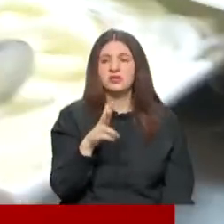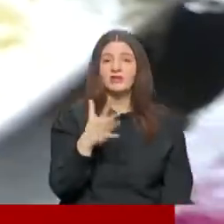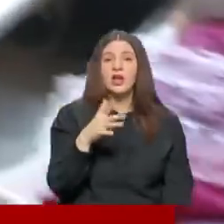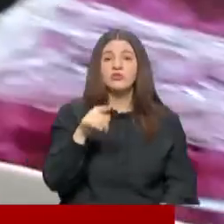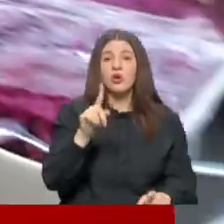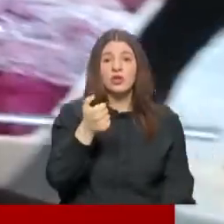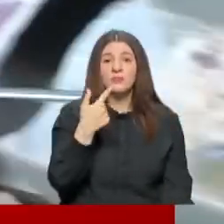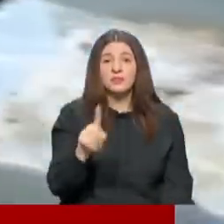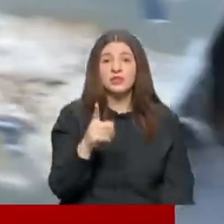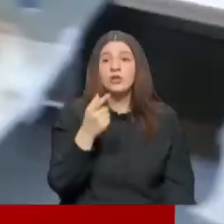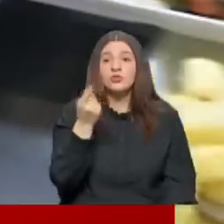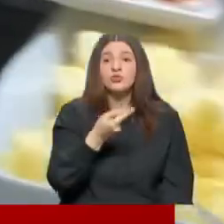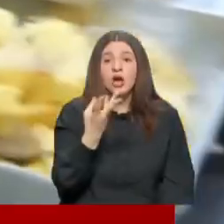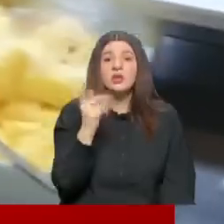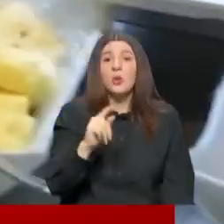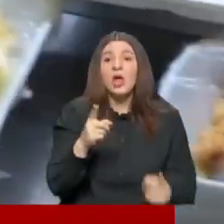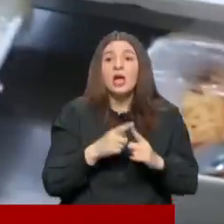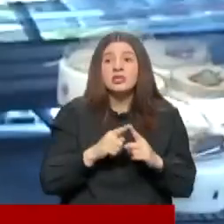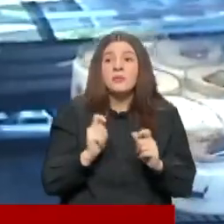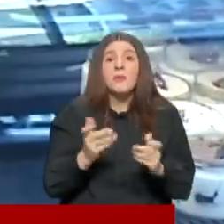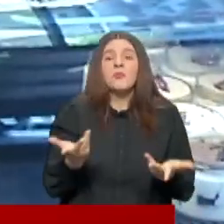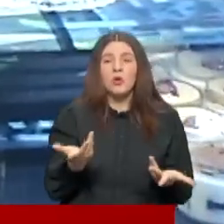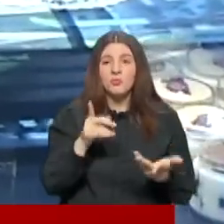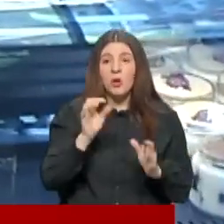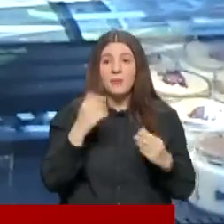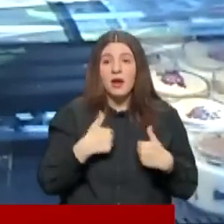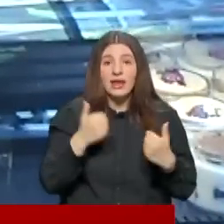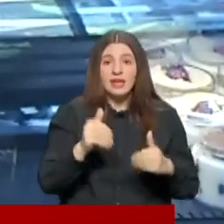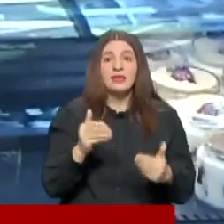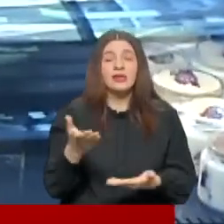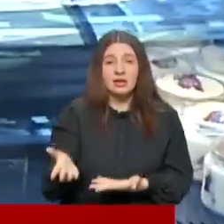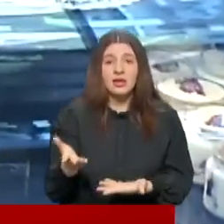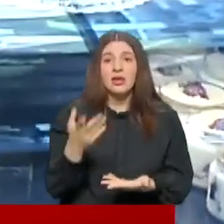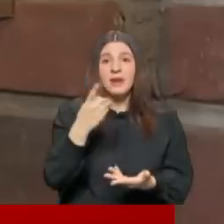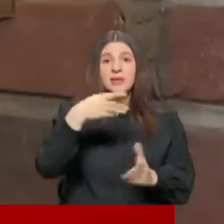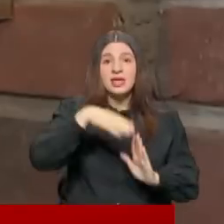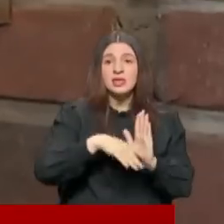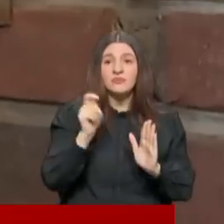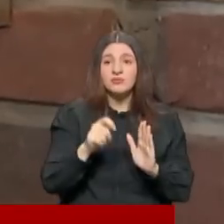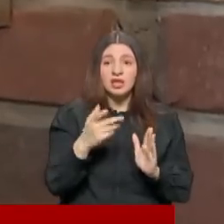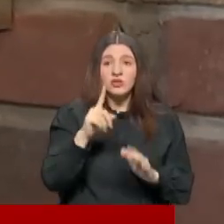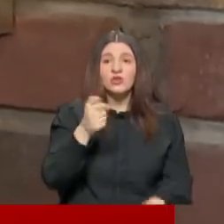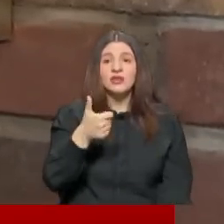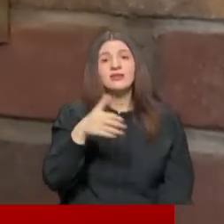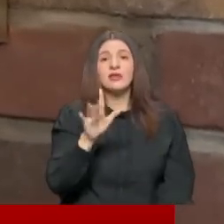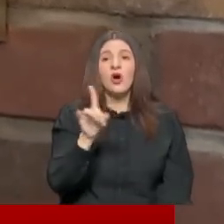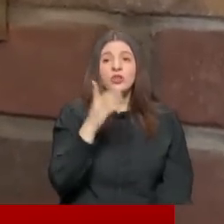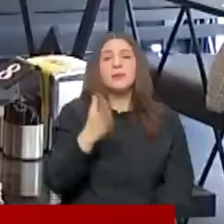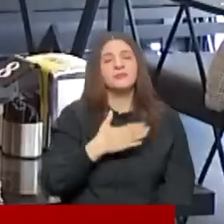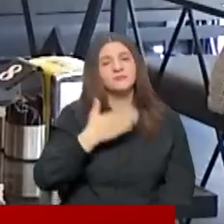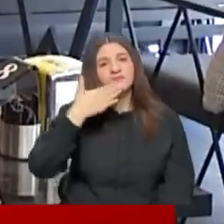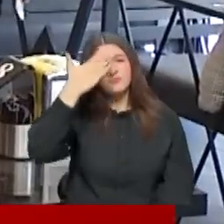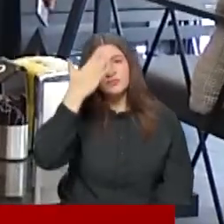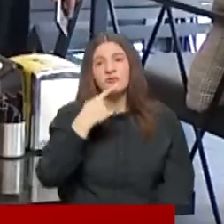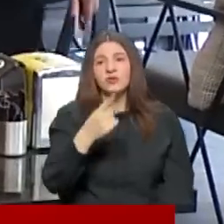16 bin lira. Yüzde kaç yapıyor onu bile hesaplayamadım artık. Böyle bir duruma geldik ki bir indirim yapsalar da 16 değil de 10'a bile razıyım